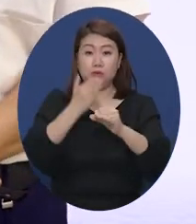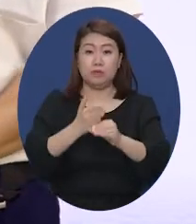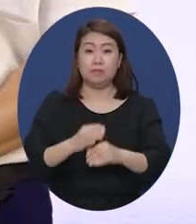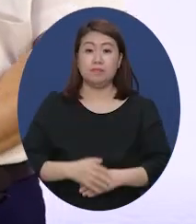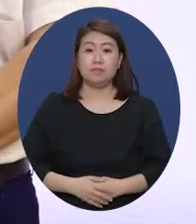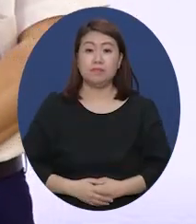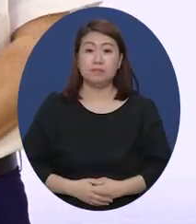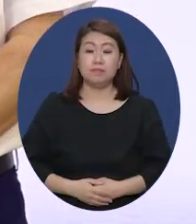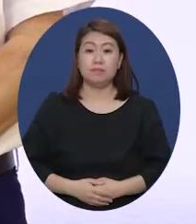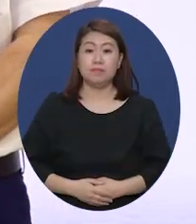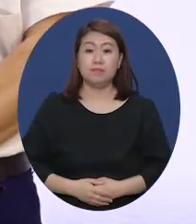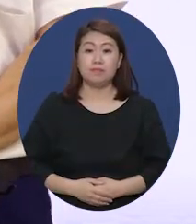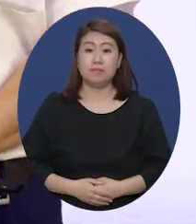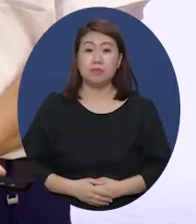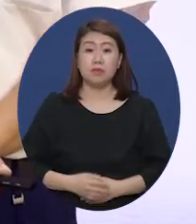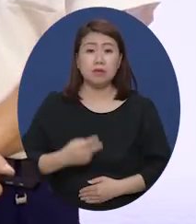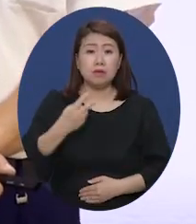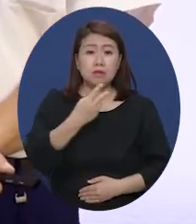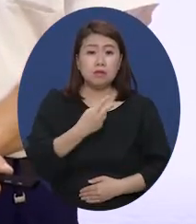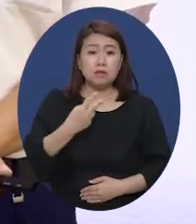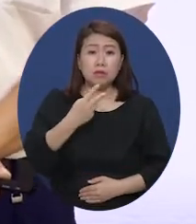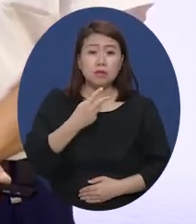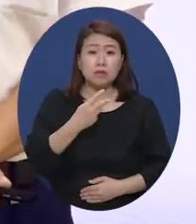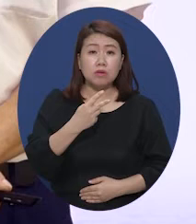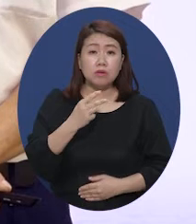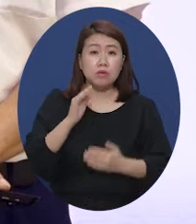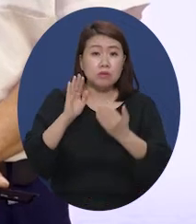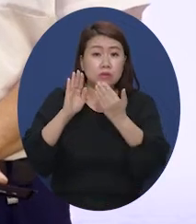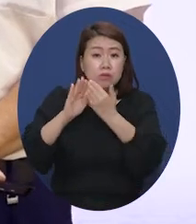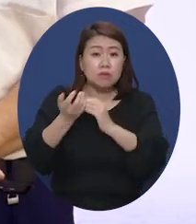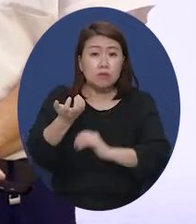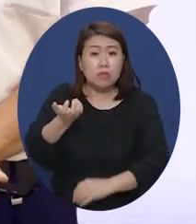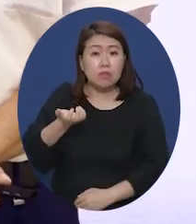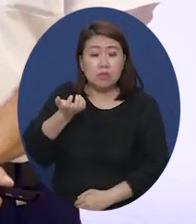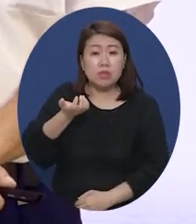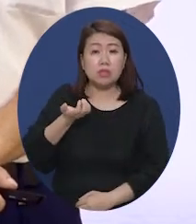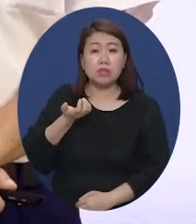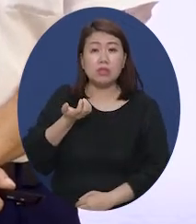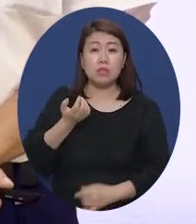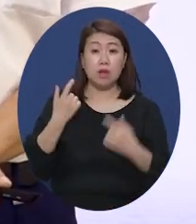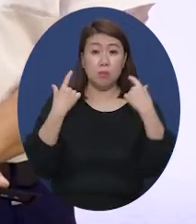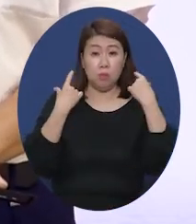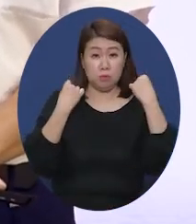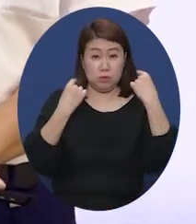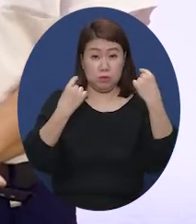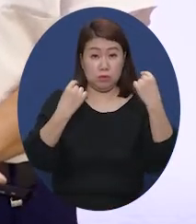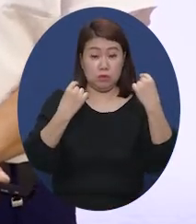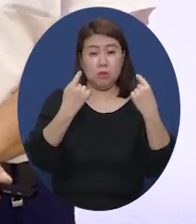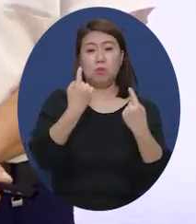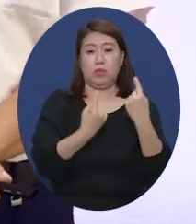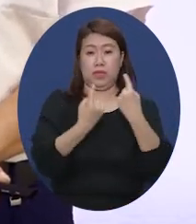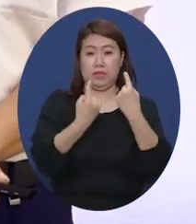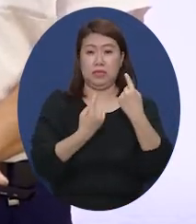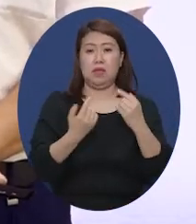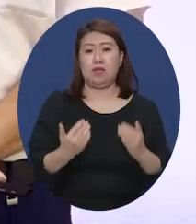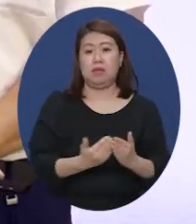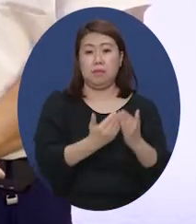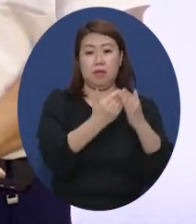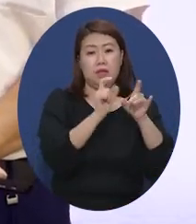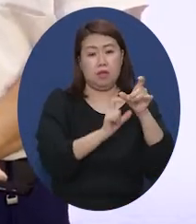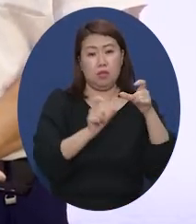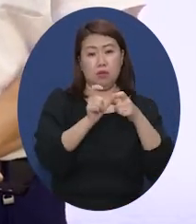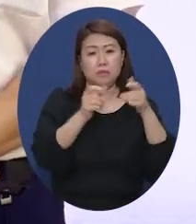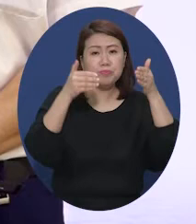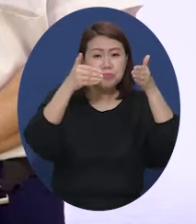해오고 있습니다. 근데 사실 2000년 넘어오기 전까지는 제가 보기에는 아마존 보존보다는 아마존